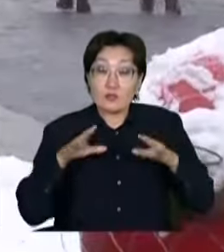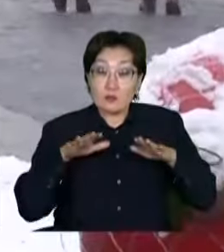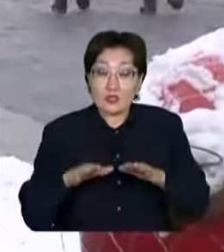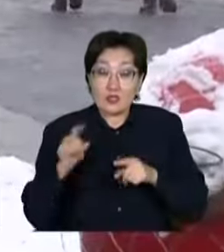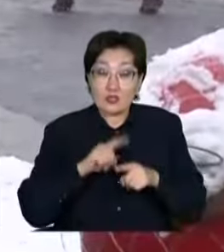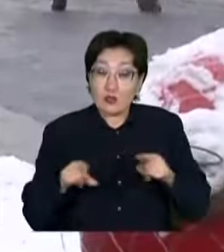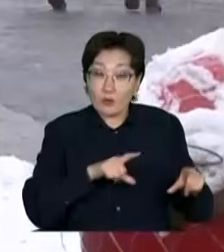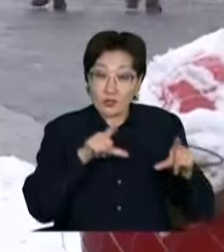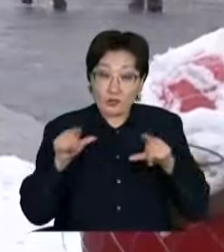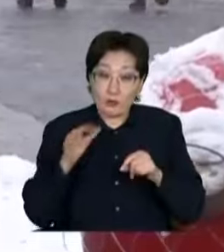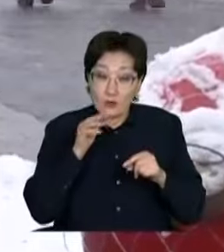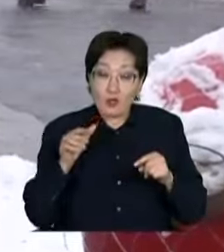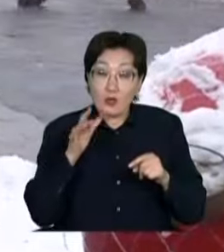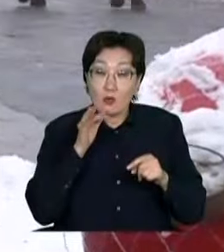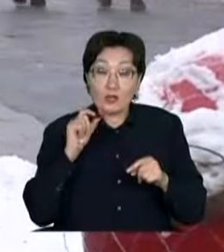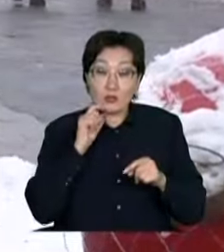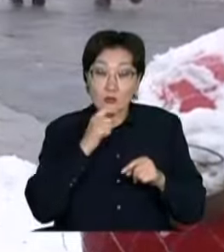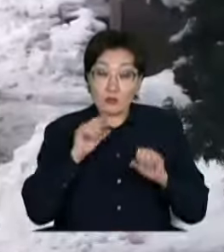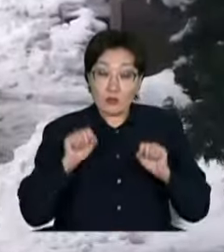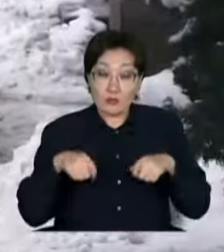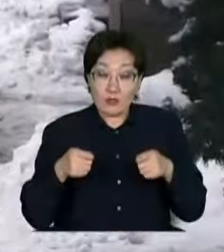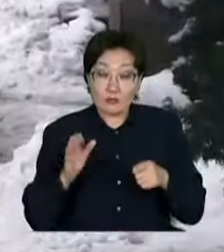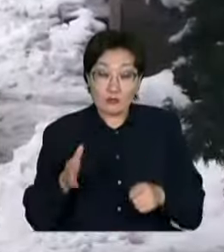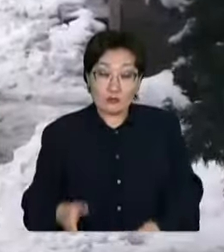тез жетіп, уақытын үнемдеуге мүмкіндік бермек.